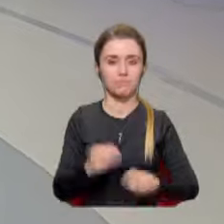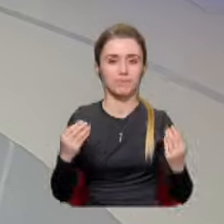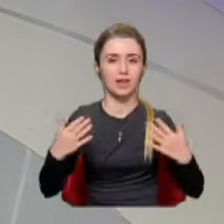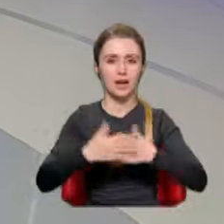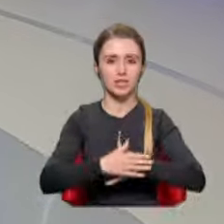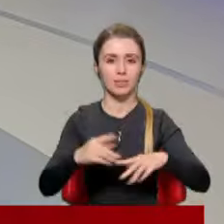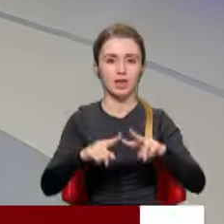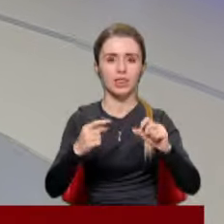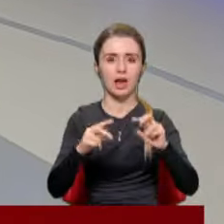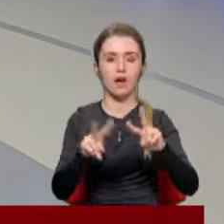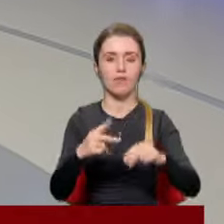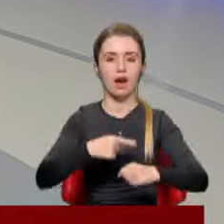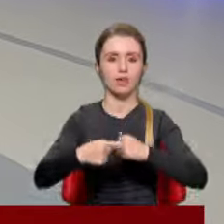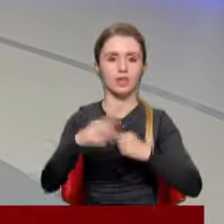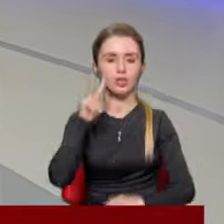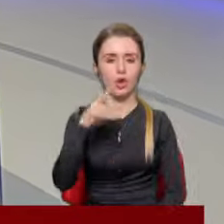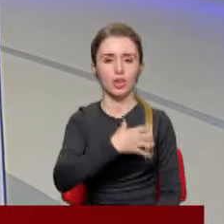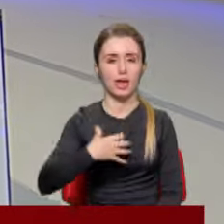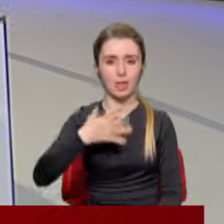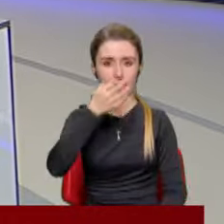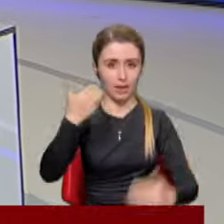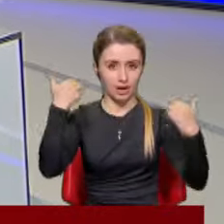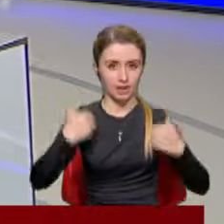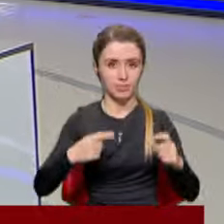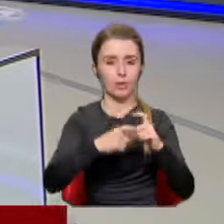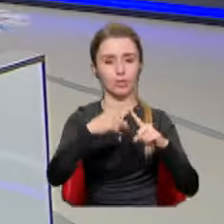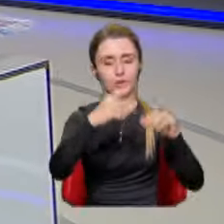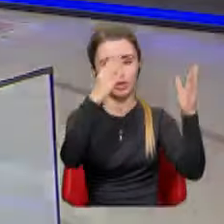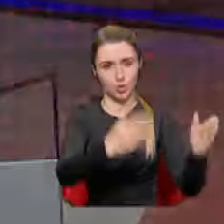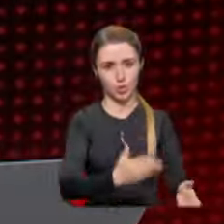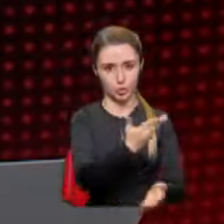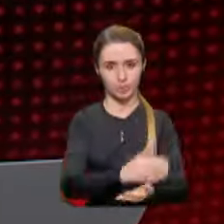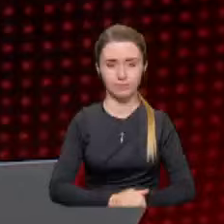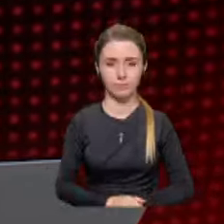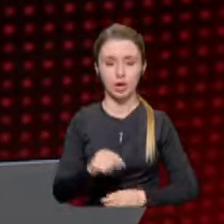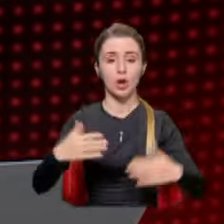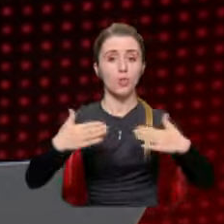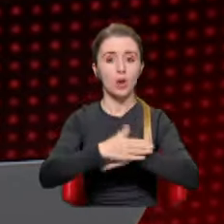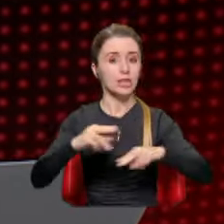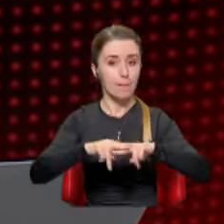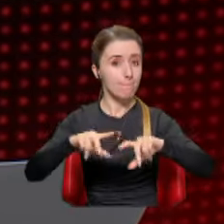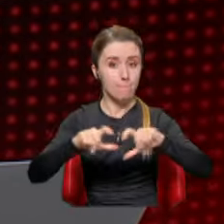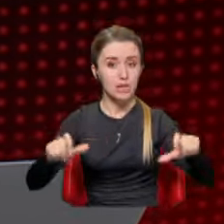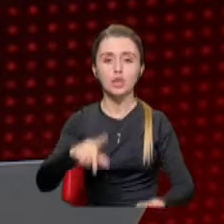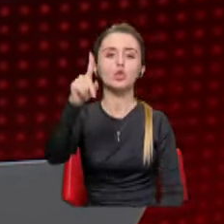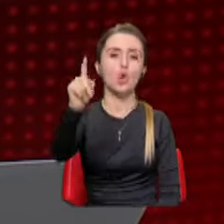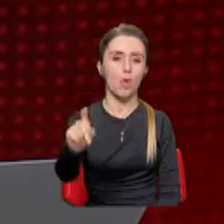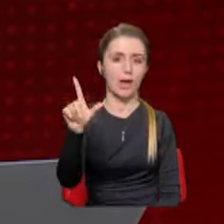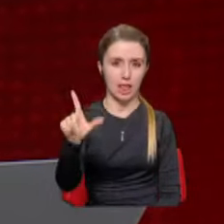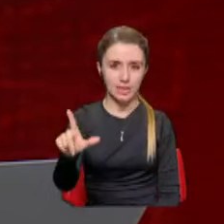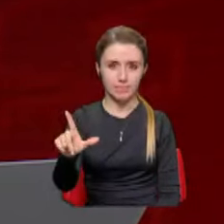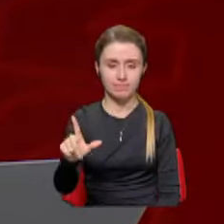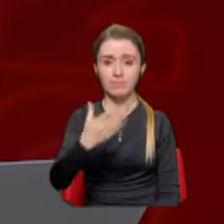Efendim iyi akşamlar. Now hafta sonu ana haber bülteni ile karşınızdayız. Ben Gülbin Tosun. Bu akşam başlığımız sormak